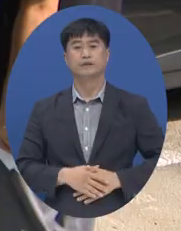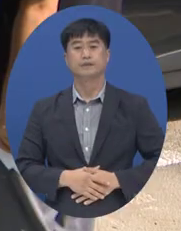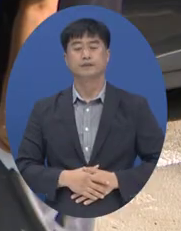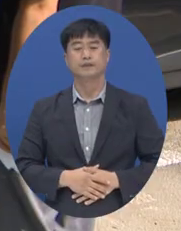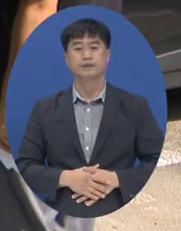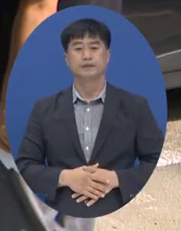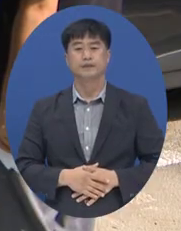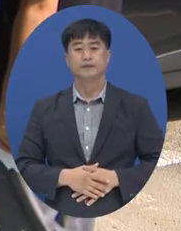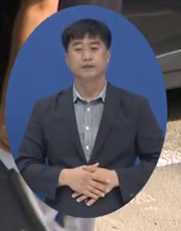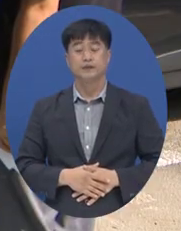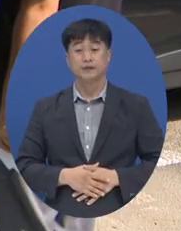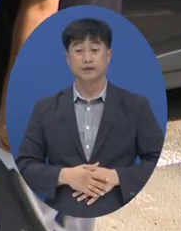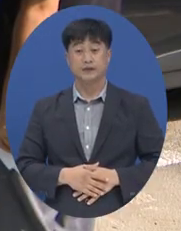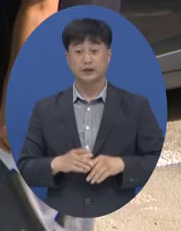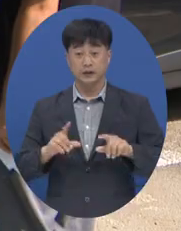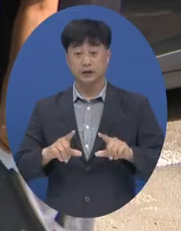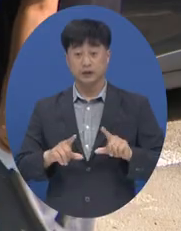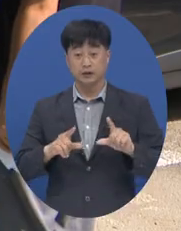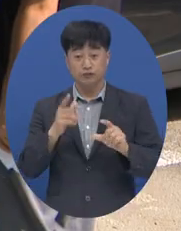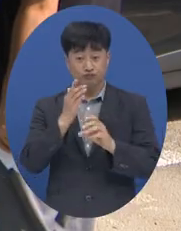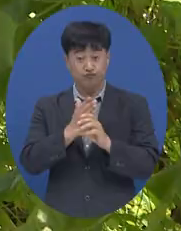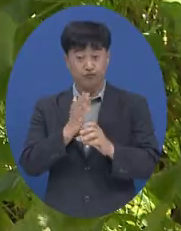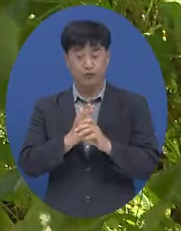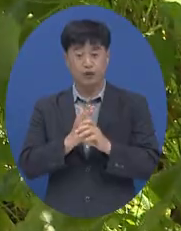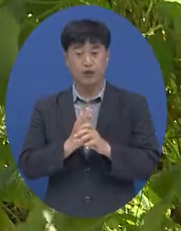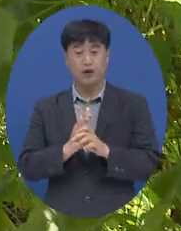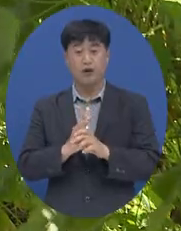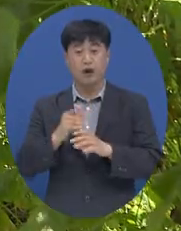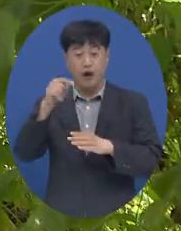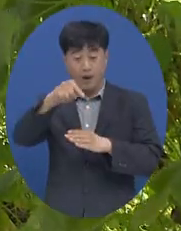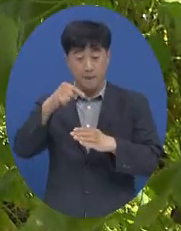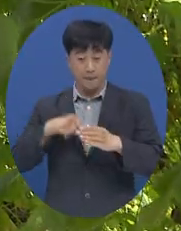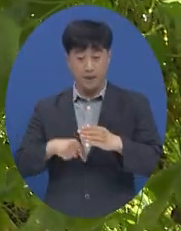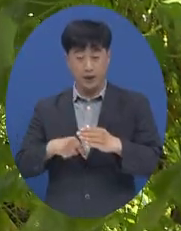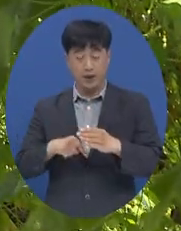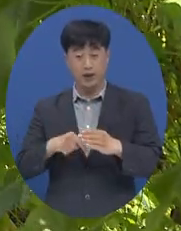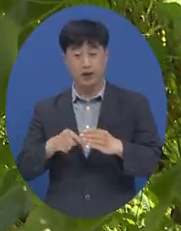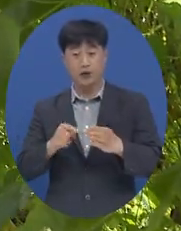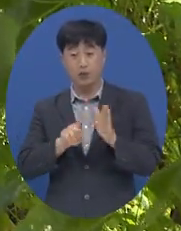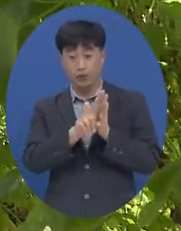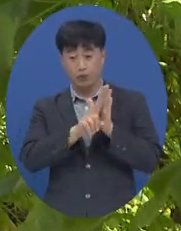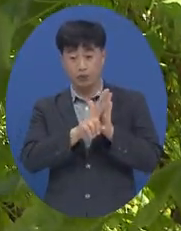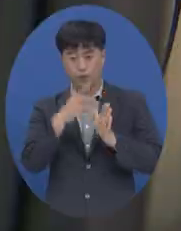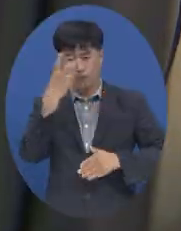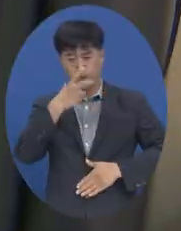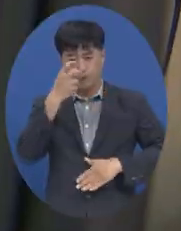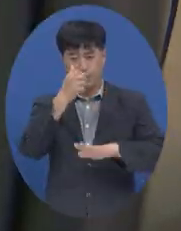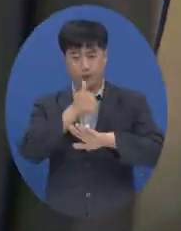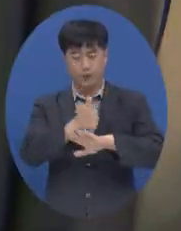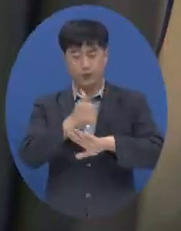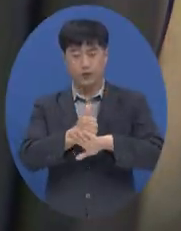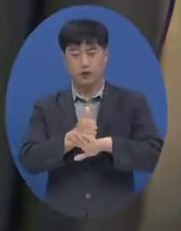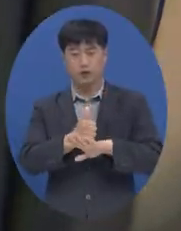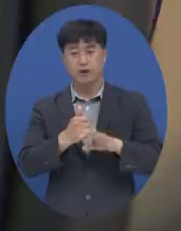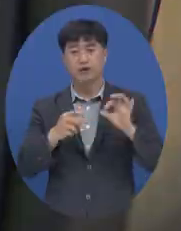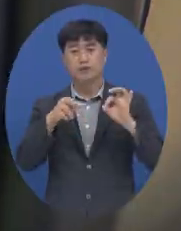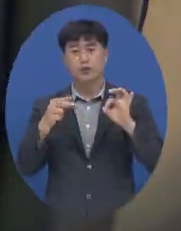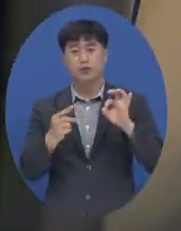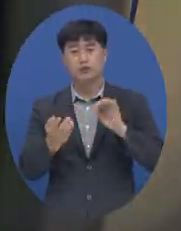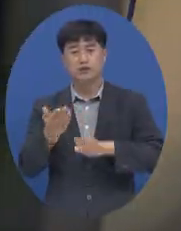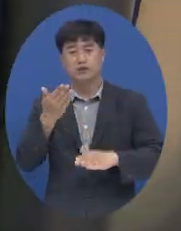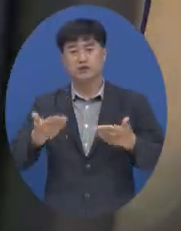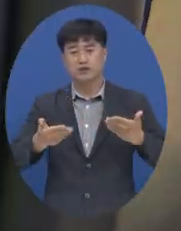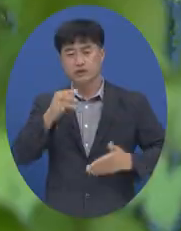같아요. 한낮 실제 덩굴 식물 안팎의 온도를 열적외선 온도기로 측정해 봤더니 10도 이상